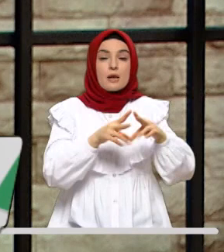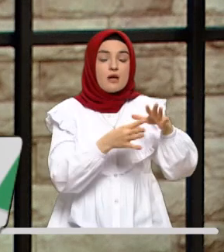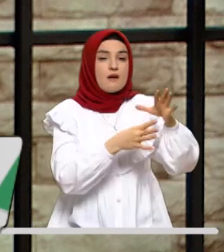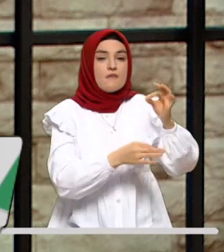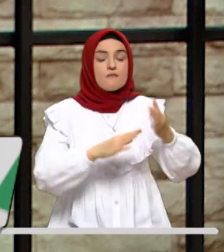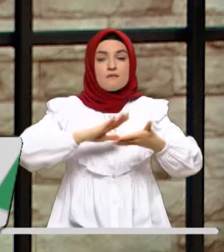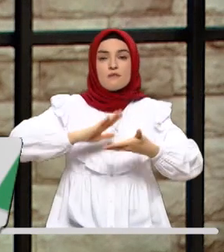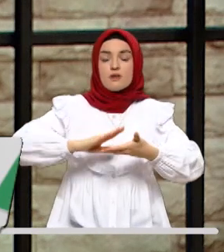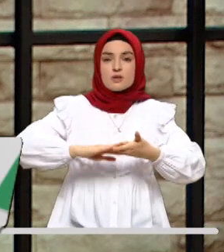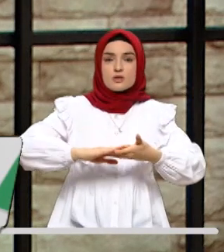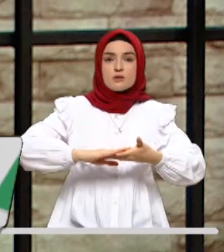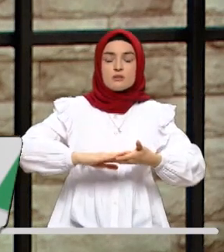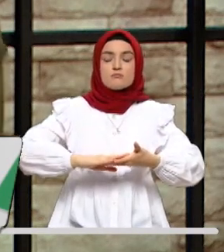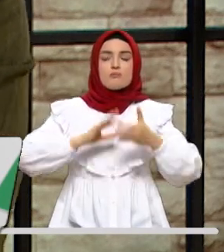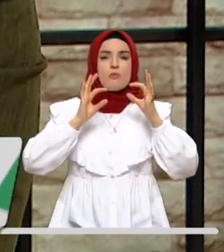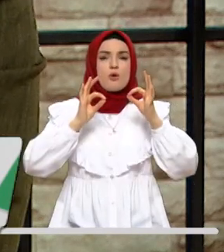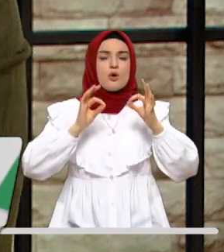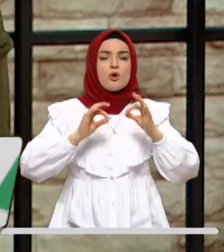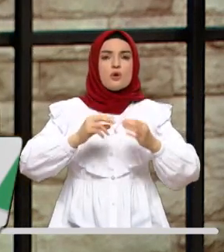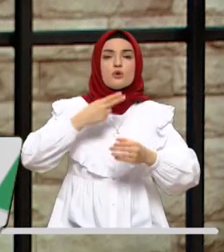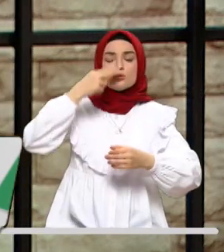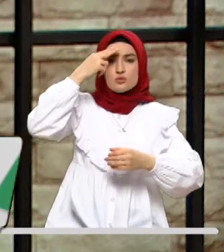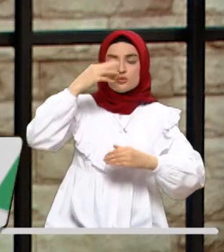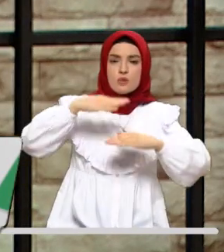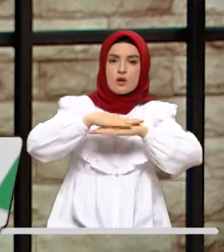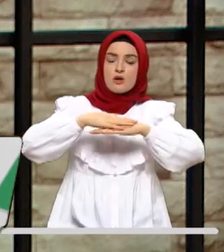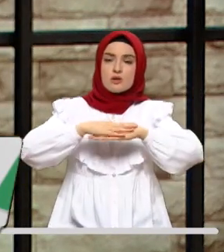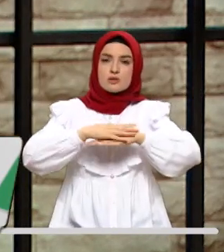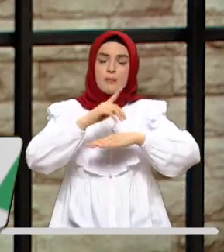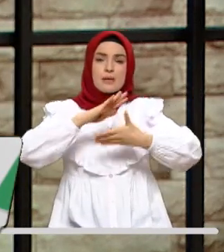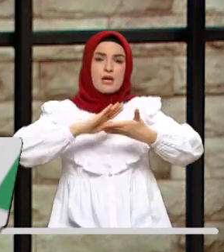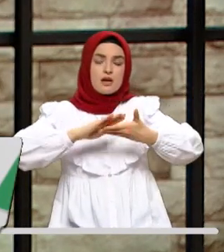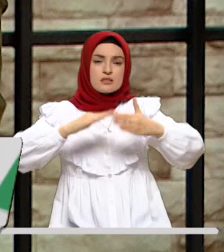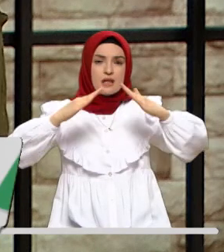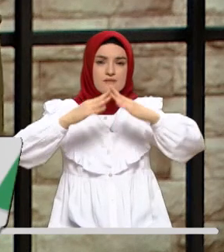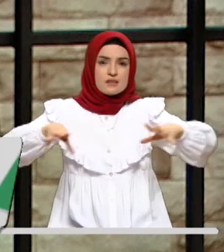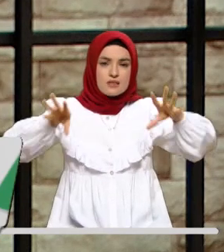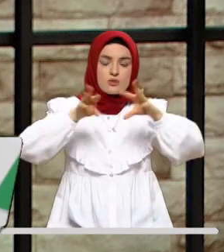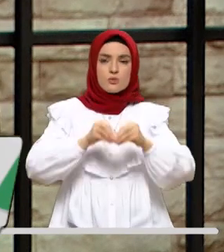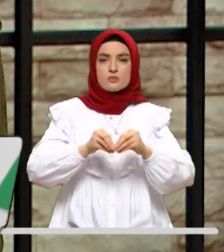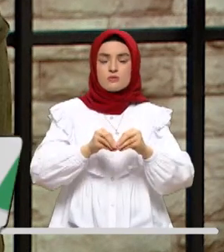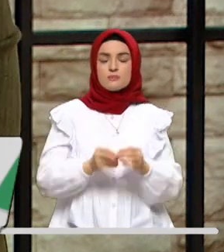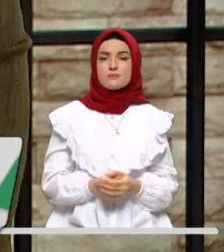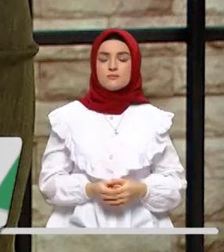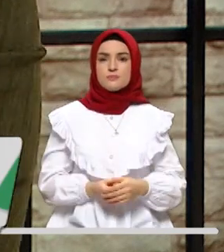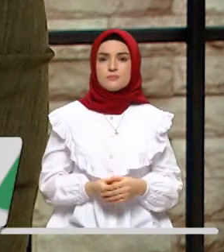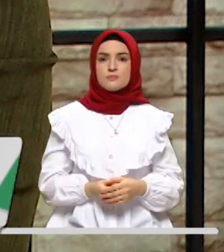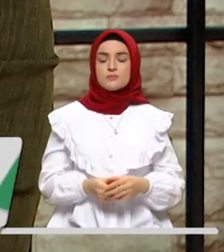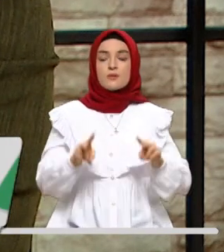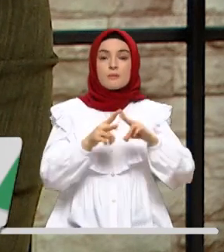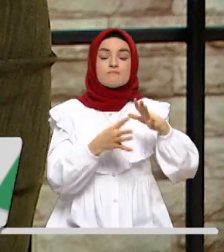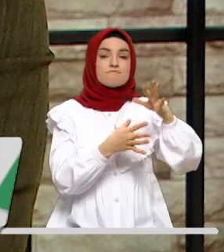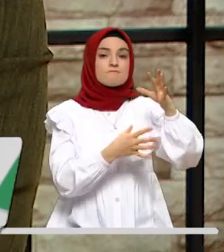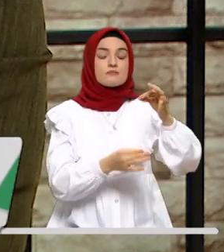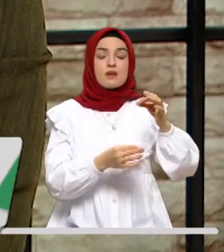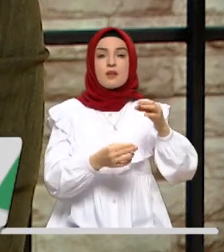arkadaşları her cuma olduğunda, cuma akşamı bir arkadaşının evinde toplanırlarmış. Mehmet Akif